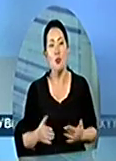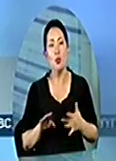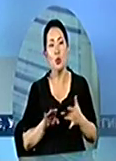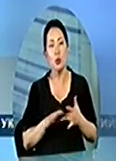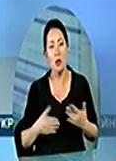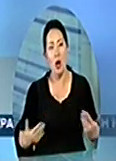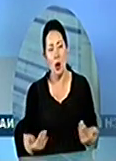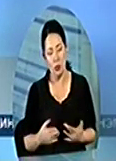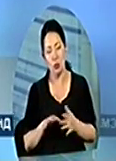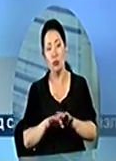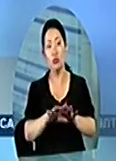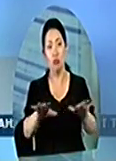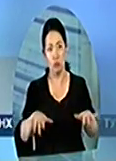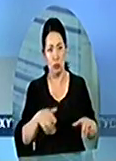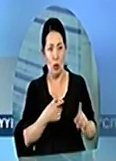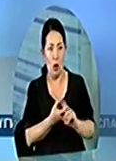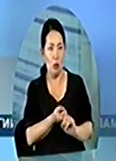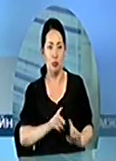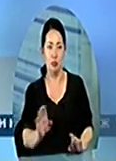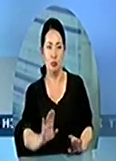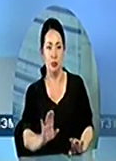нөлөөлөл нь бол харьцангуй бага. Өнөөдөр жишээлбэл